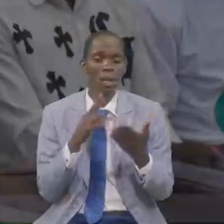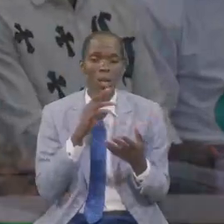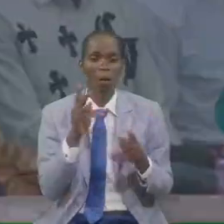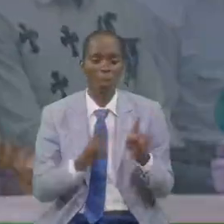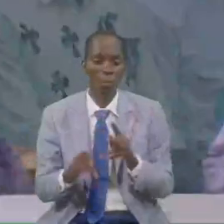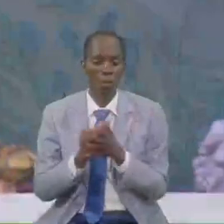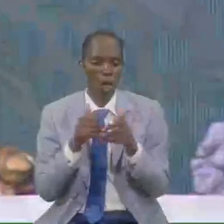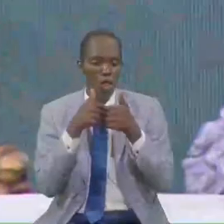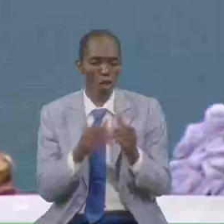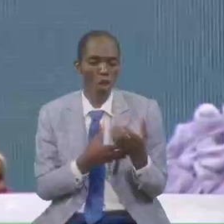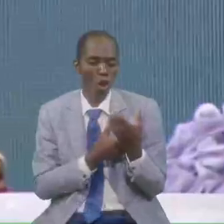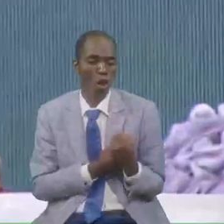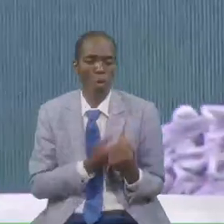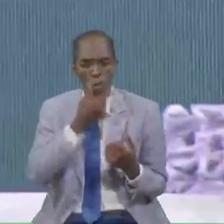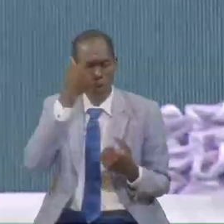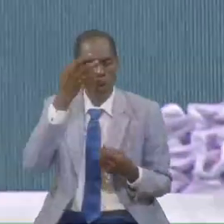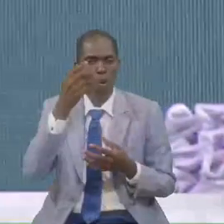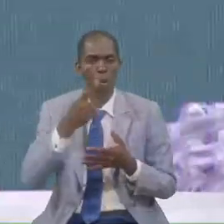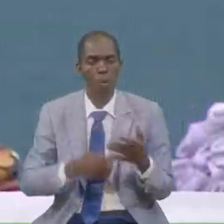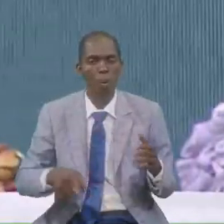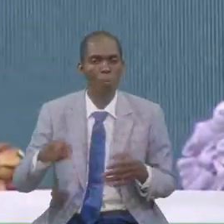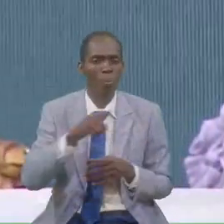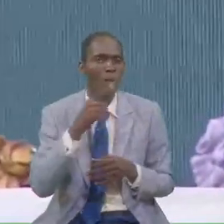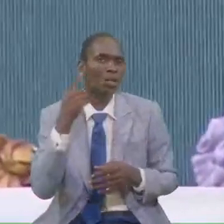Il y a des gens qui perdent courage à cause de ce qu'ils entendent.